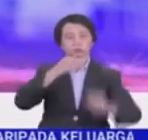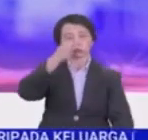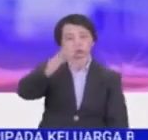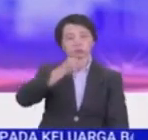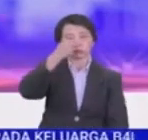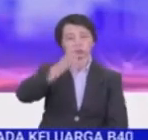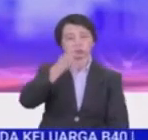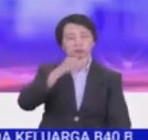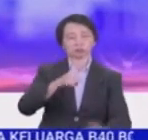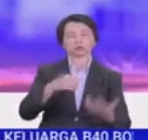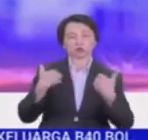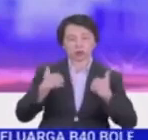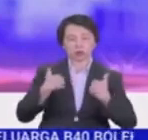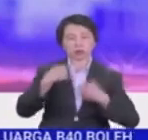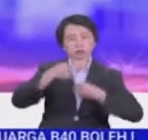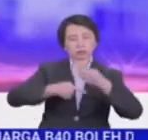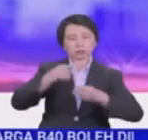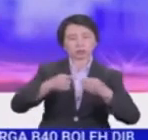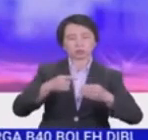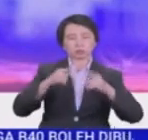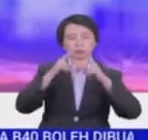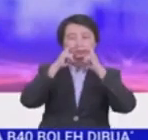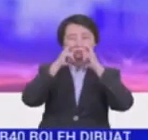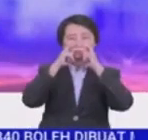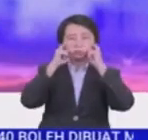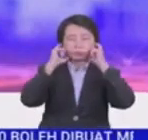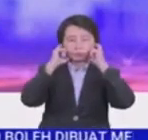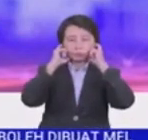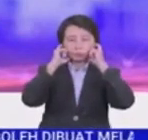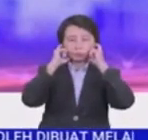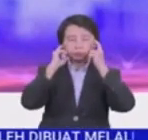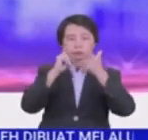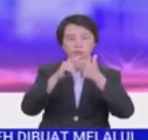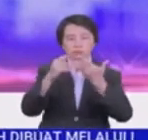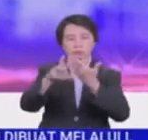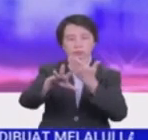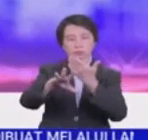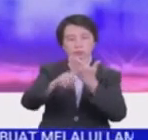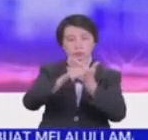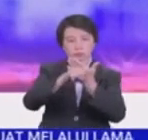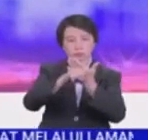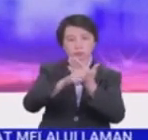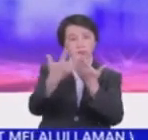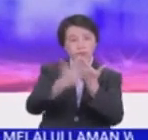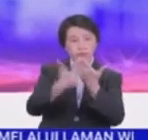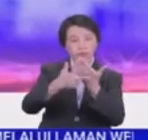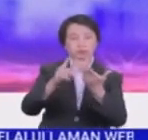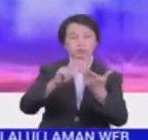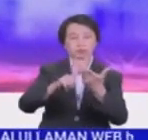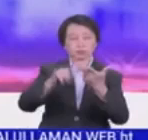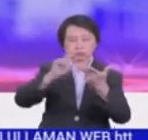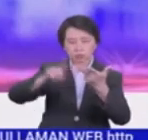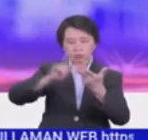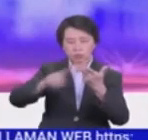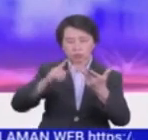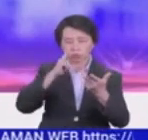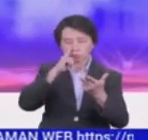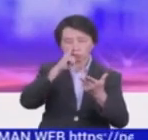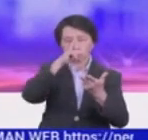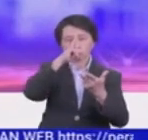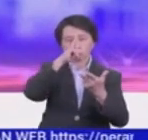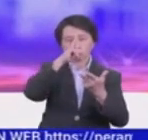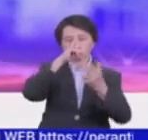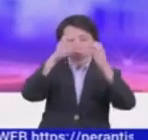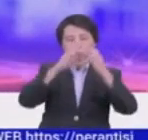berkata perkara itu adalah mengenai pemakaian pelitup muka, imbasan kod MySejahtera dan pemeriksaan ujian COVID-19